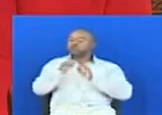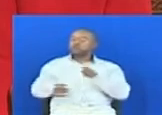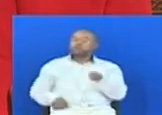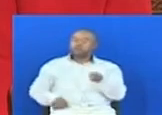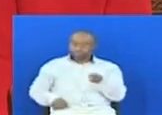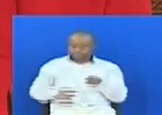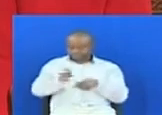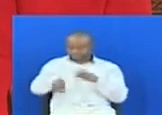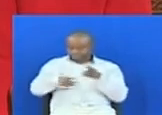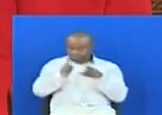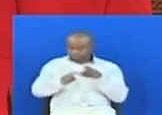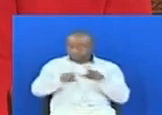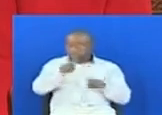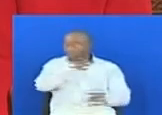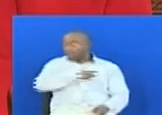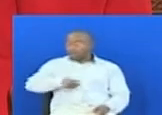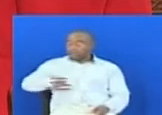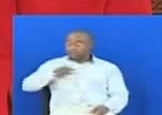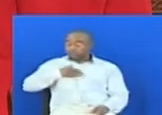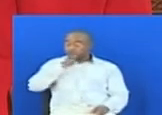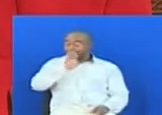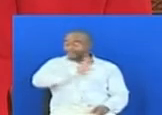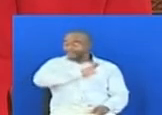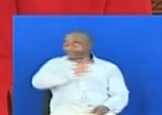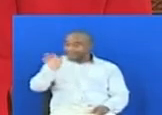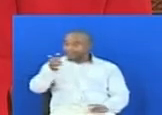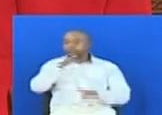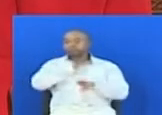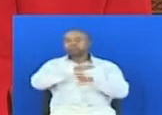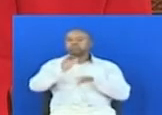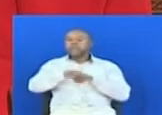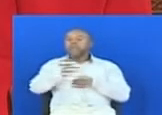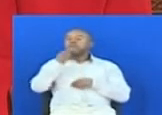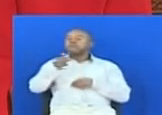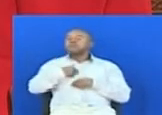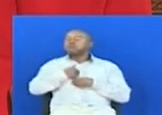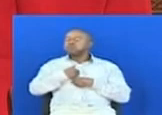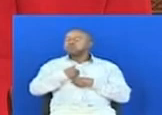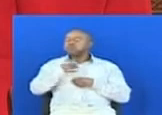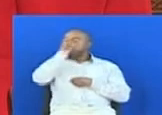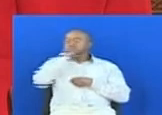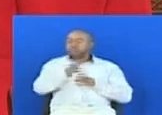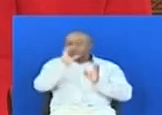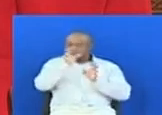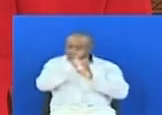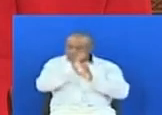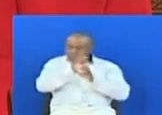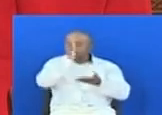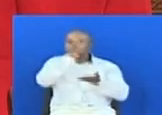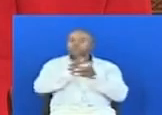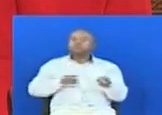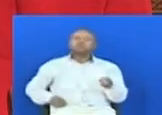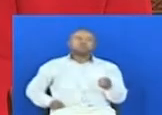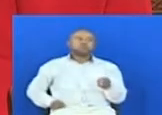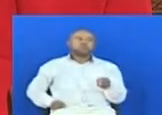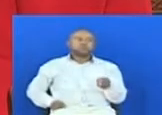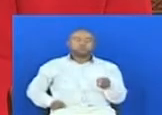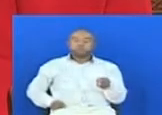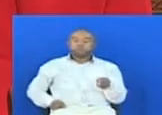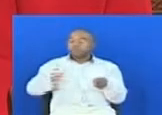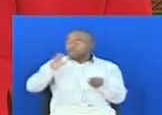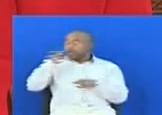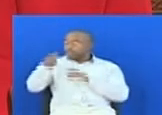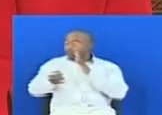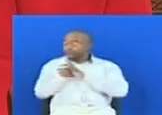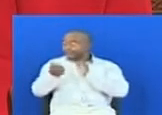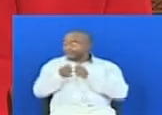Rais wetu pia amejipambanua kwamba yeye ni mwanasayansi kamili. Kwa sababu baada ya janga hili